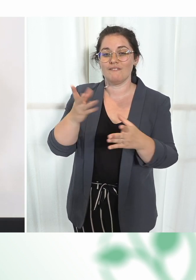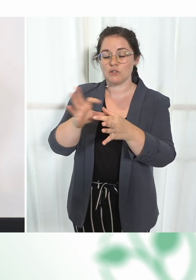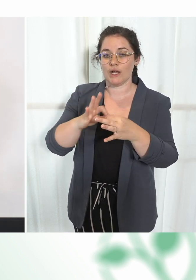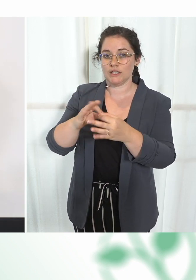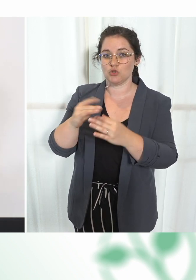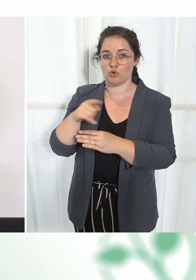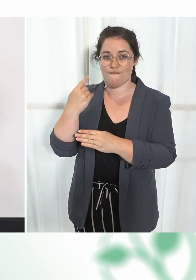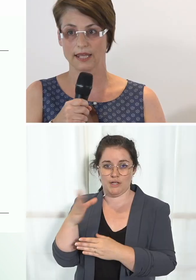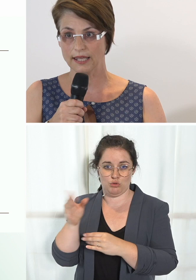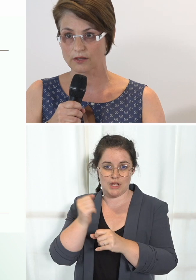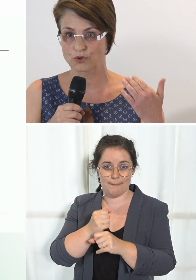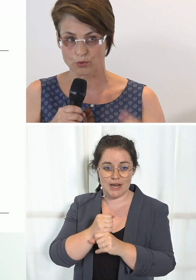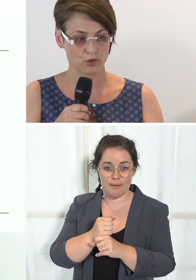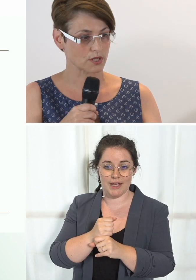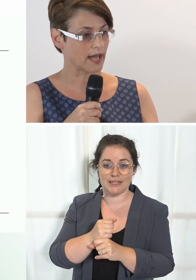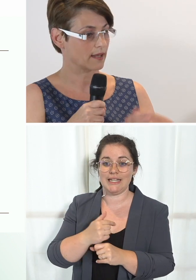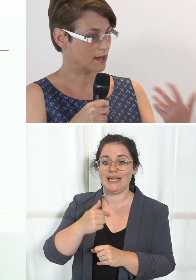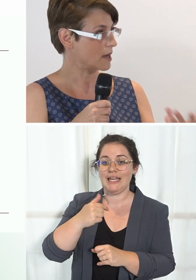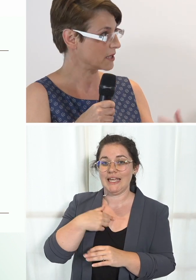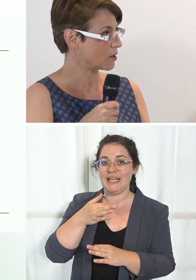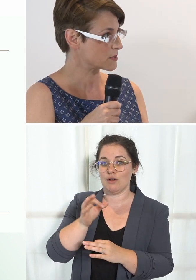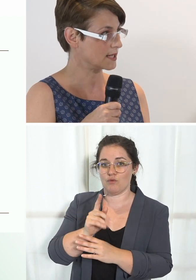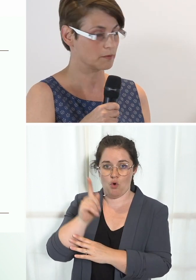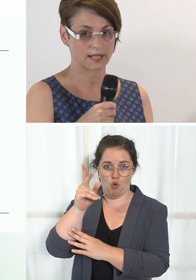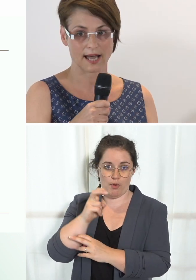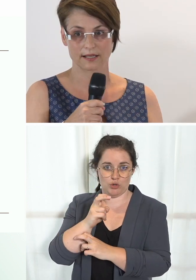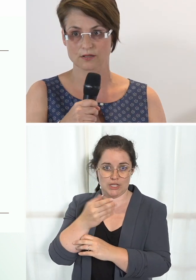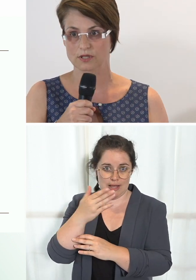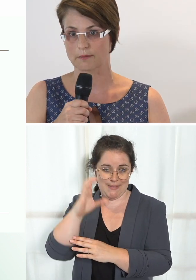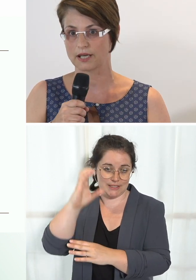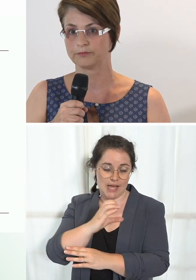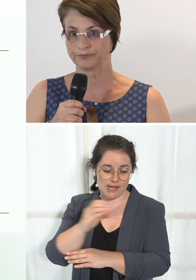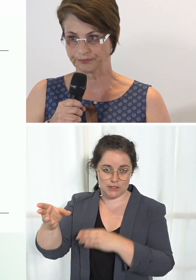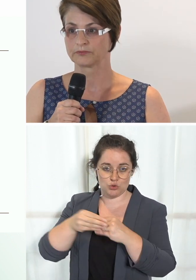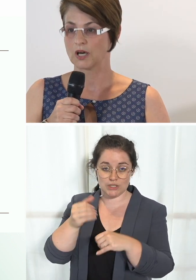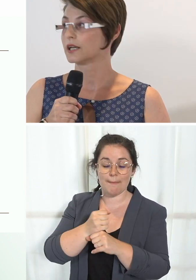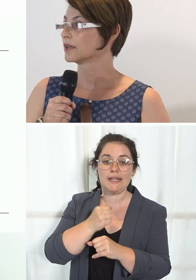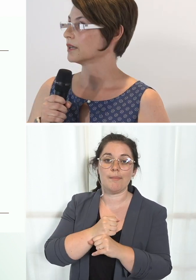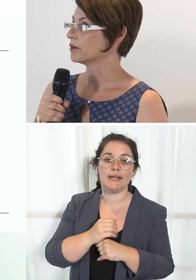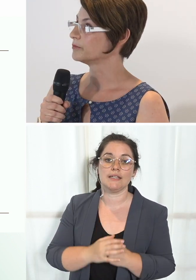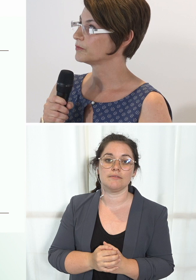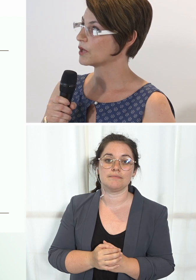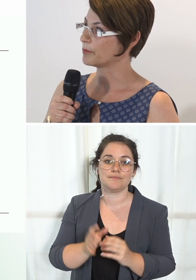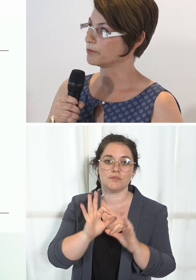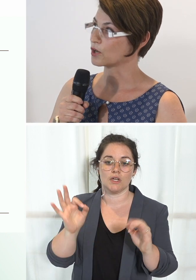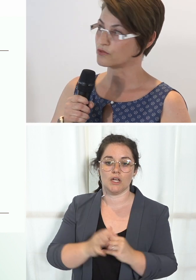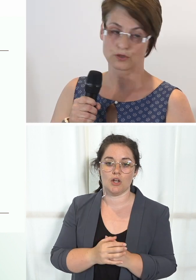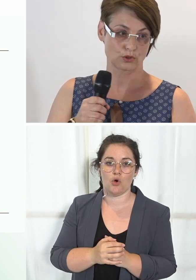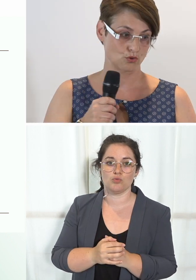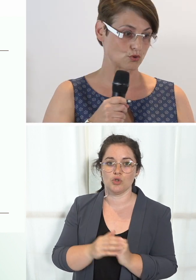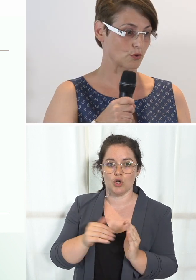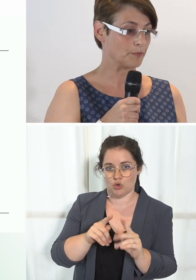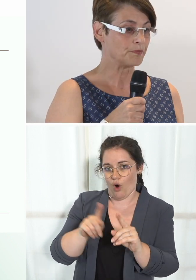Organisationen wir zusammenarbeiten. Ich für Oberösterreich arbeite hauptsächlich mit der Caritas zusammen. Genau, da haben wir eben ganz